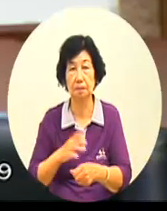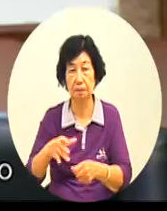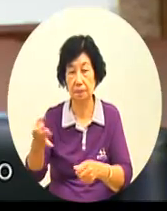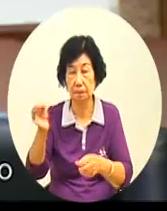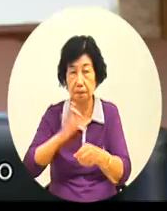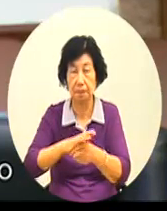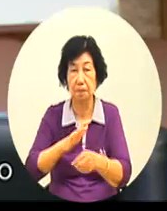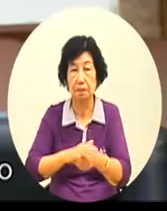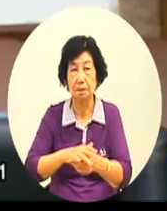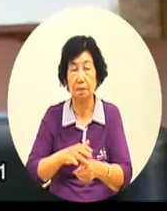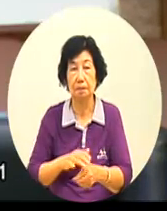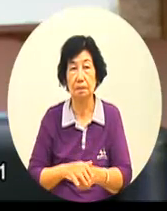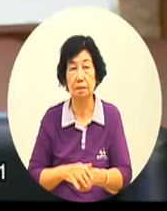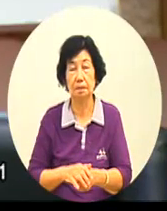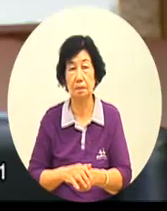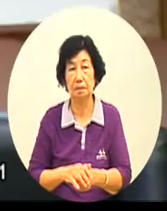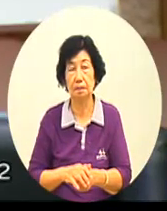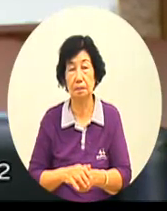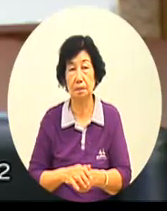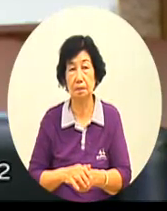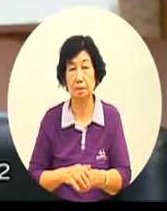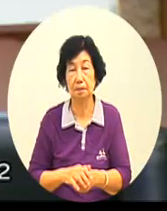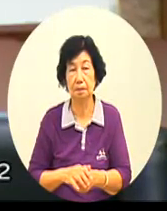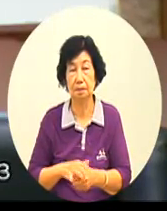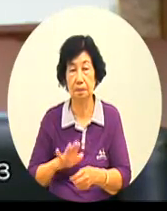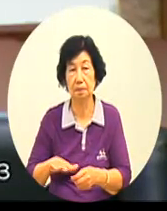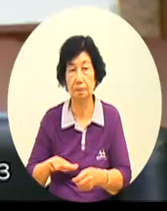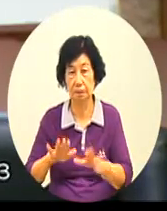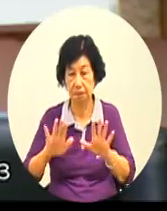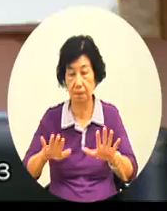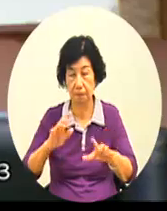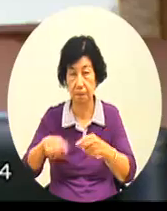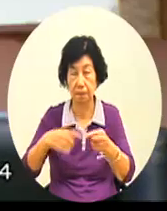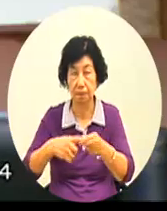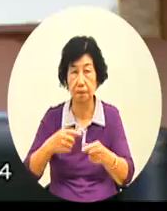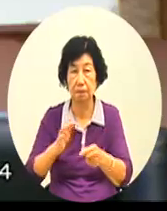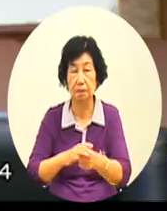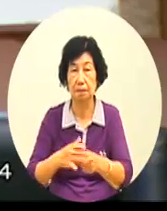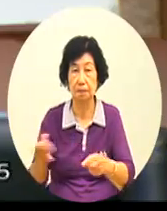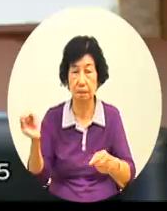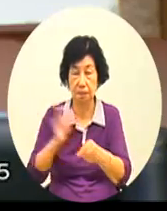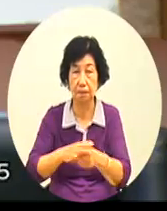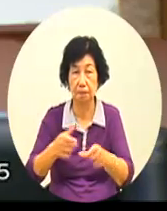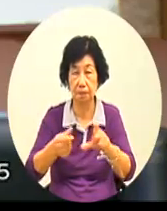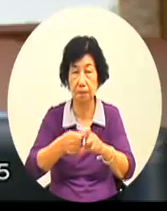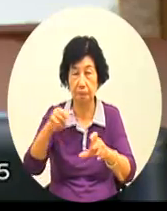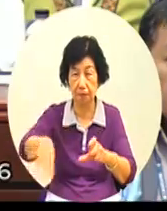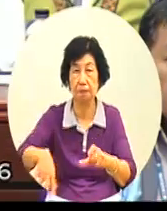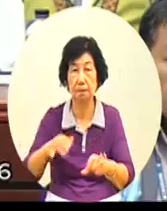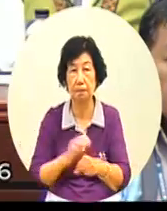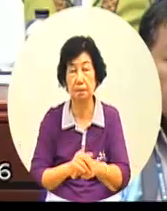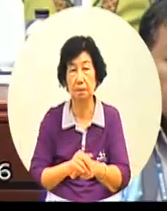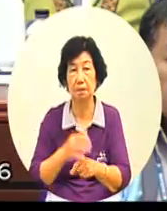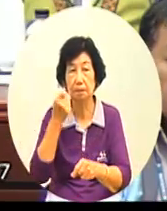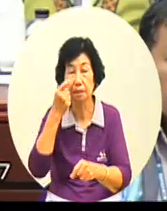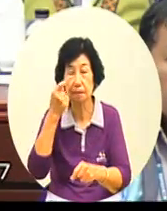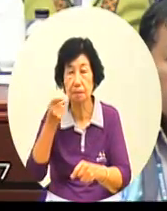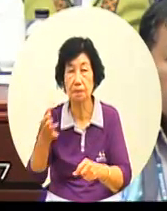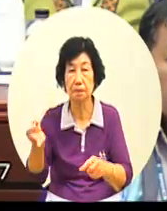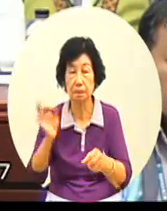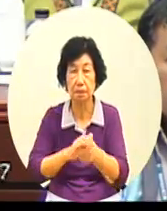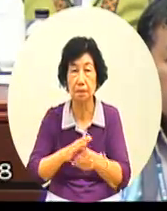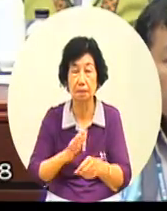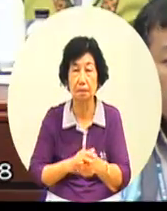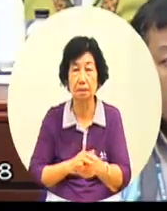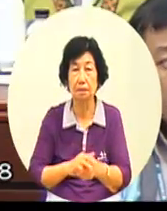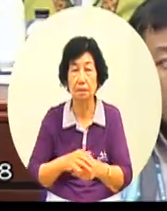位哈？这个清疏工程本年度补助区公所多少经费？ 今年台南分局补助桃园区公所